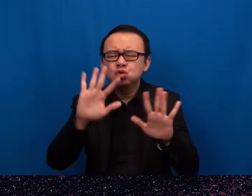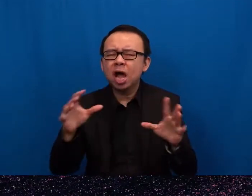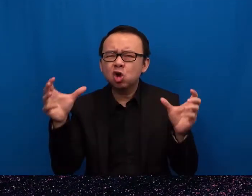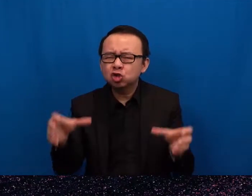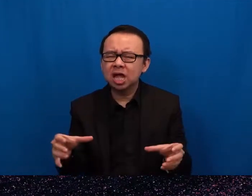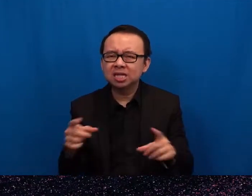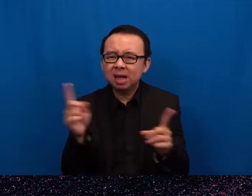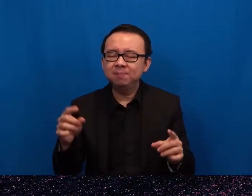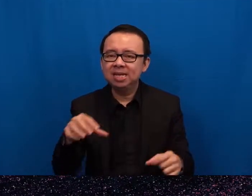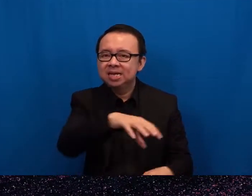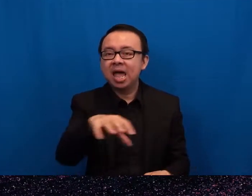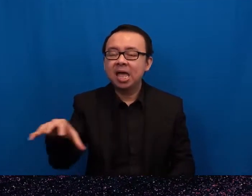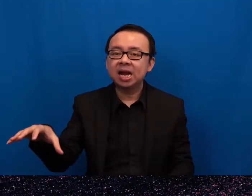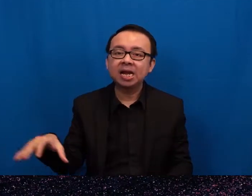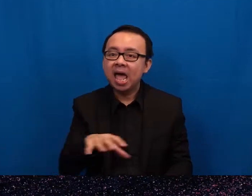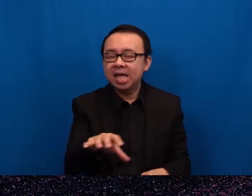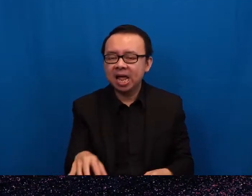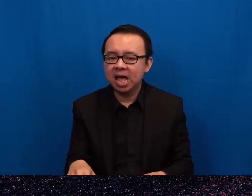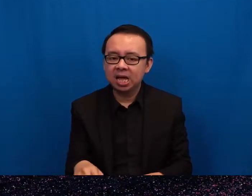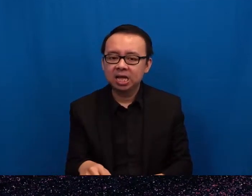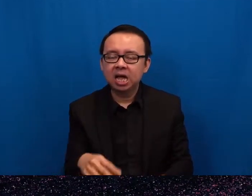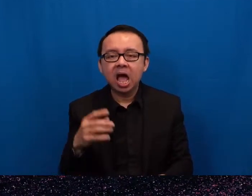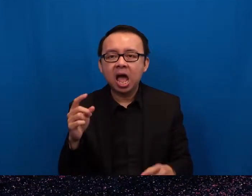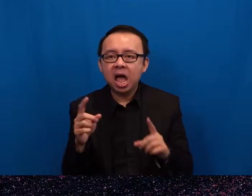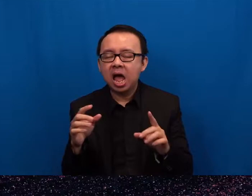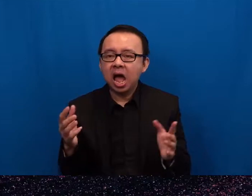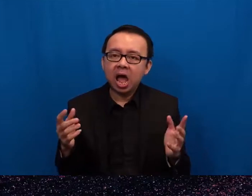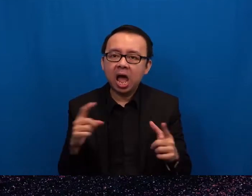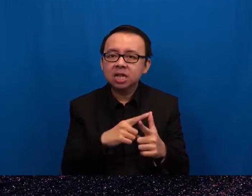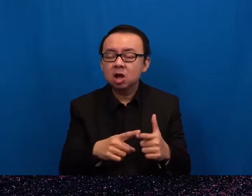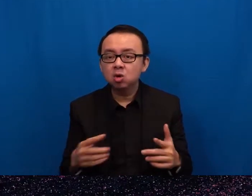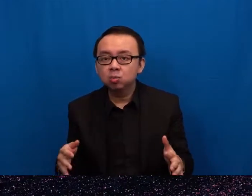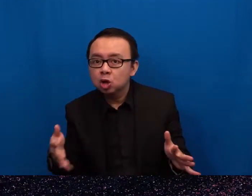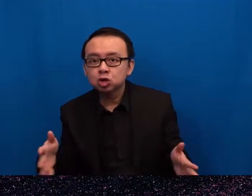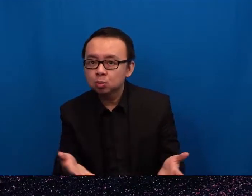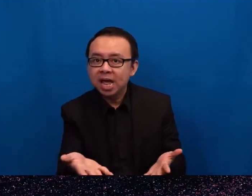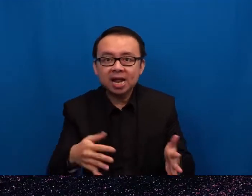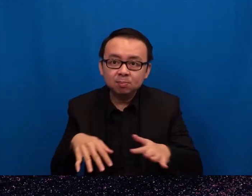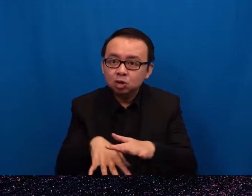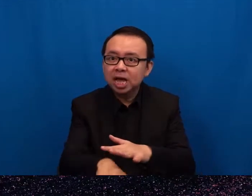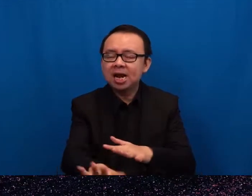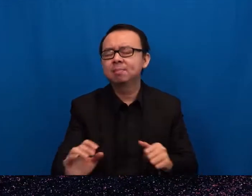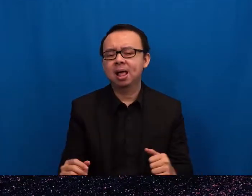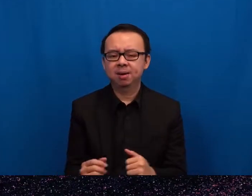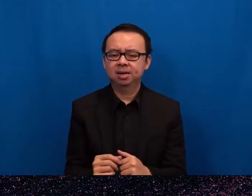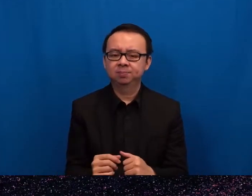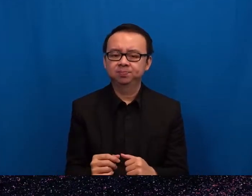satu daerah wilayah kota. Atau bisa jadi di pelosok mana, contohnya saya dulu di Vancouver, Kanada. Nah, waktu saya di Vancouver, Kanada